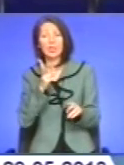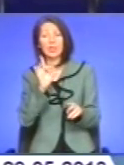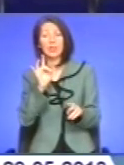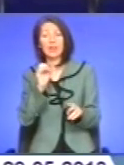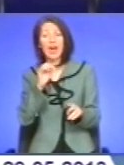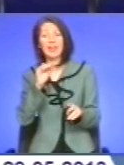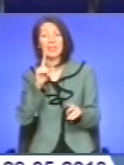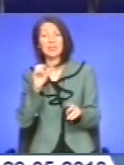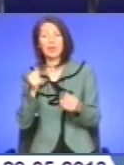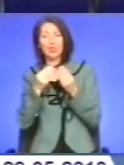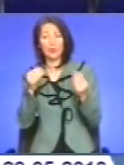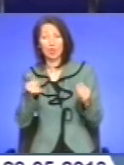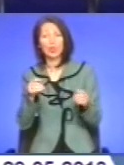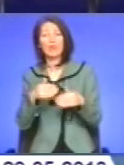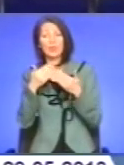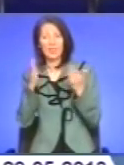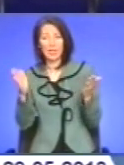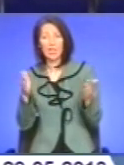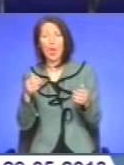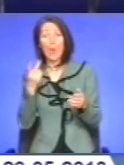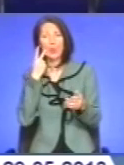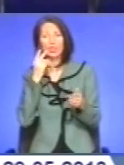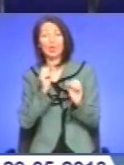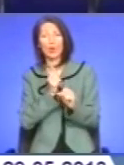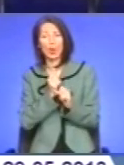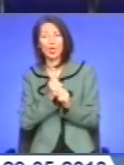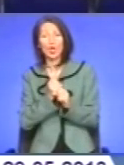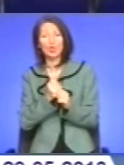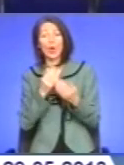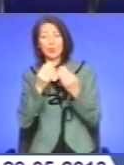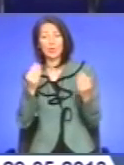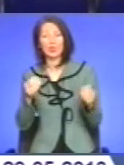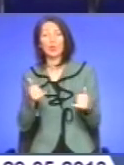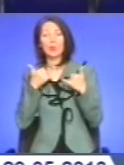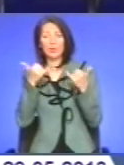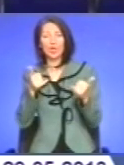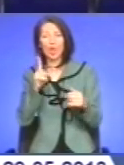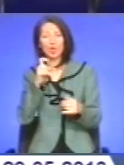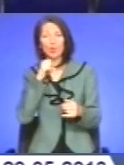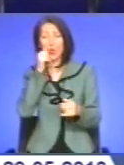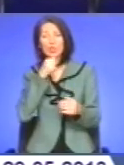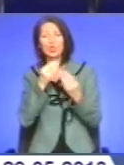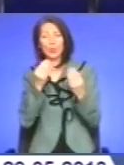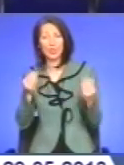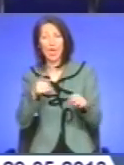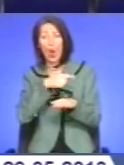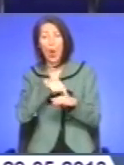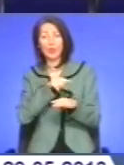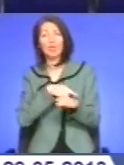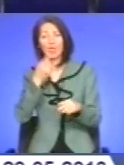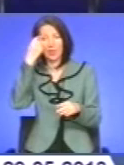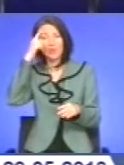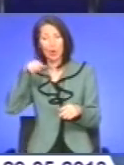музеї. Тут відкрили постійно діючу експозицію, проурочивши її до 100-річчя музею. Годинники відомих марок